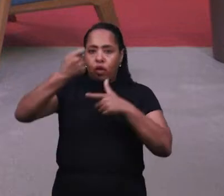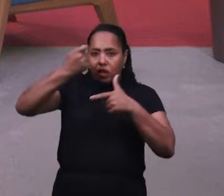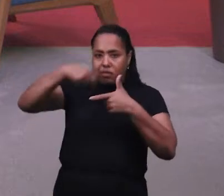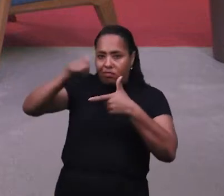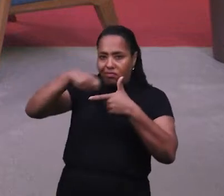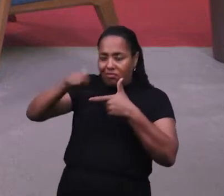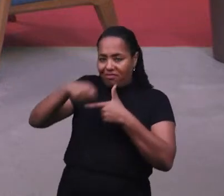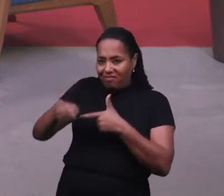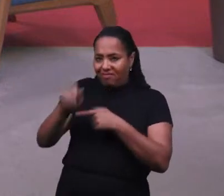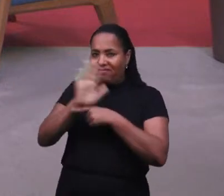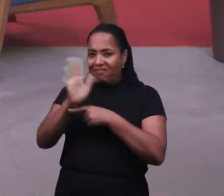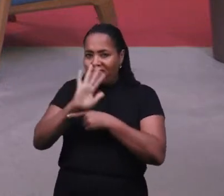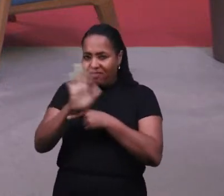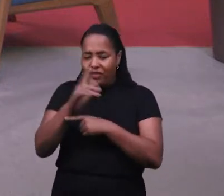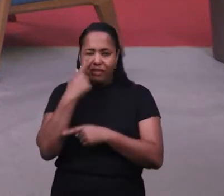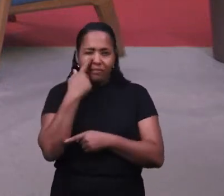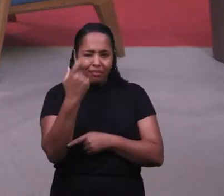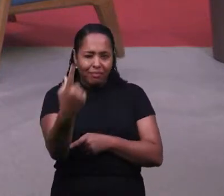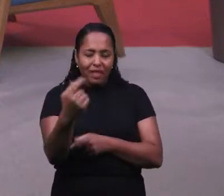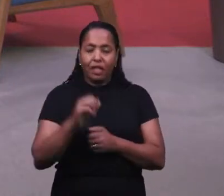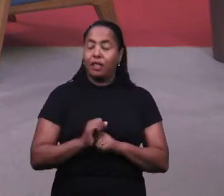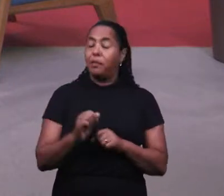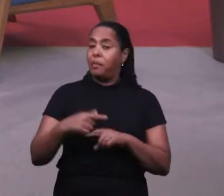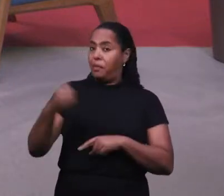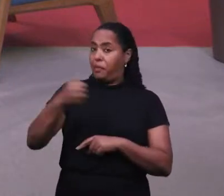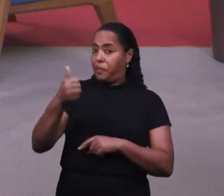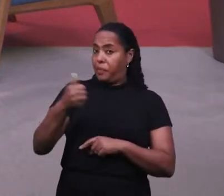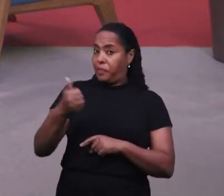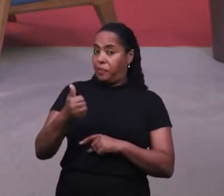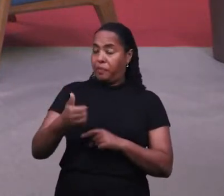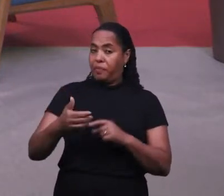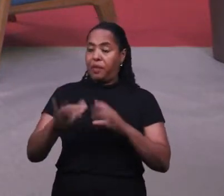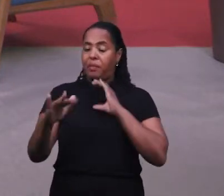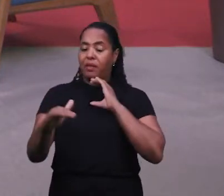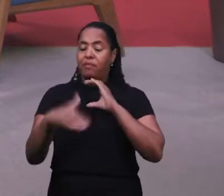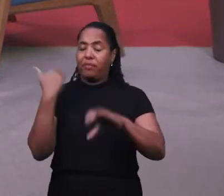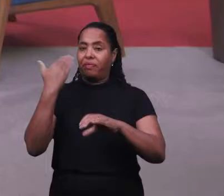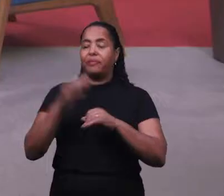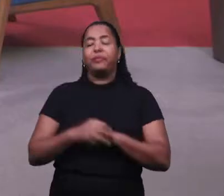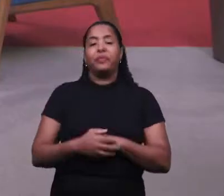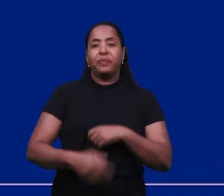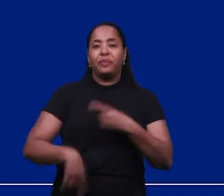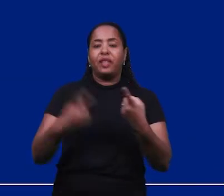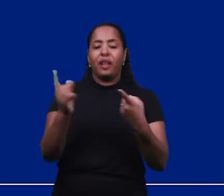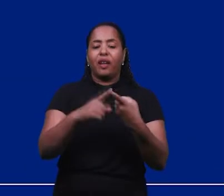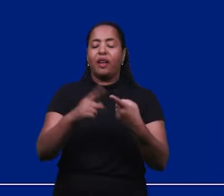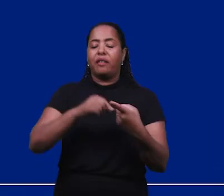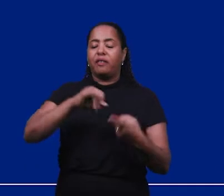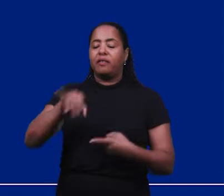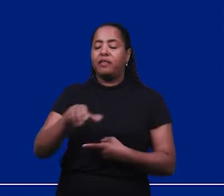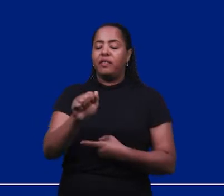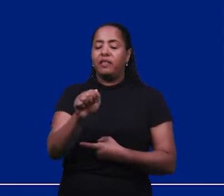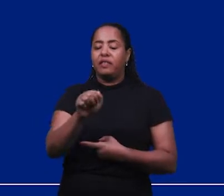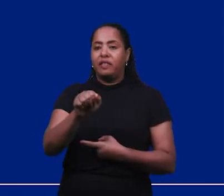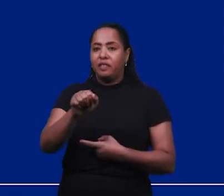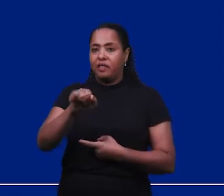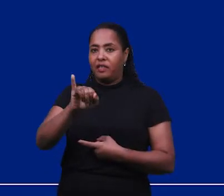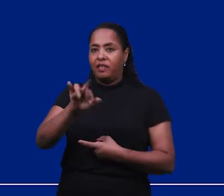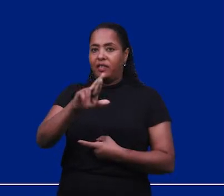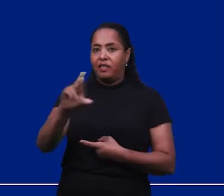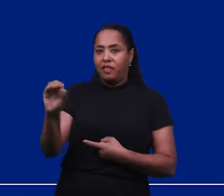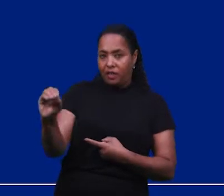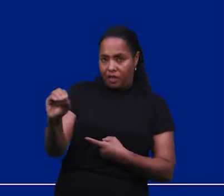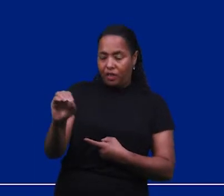de texto et aussi deux vidéos. Vous allez voir d'ici peu. Nous allons lire les messages. La première, Va